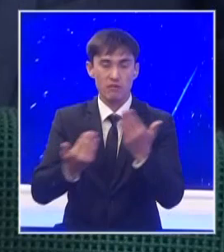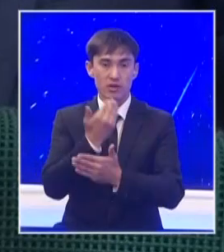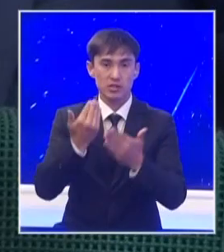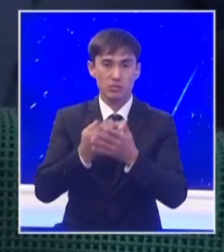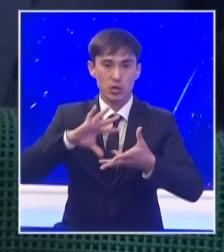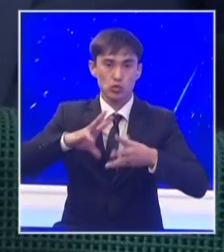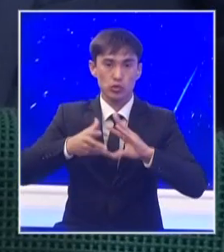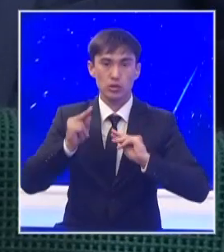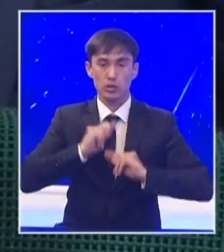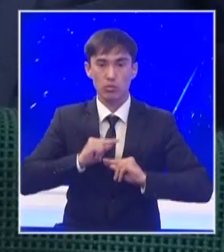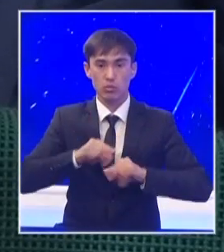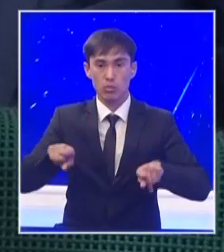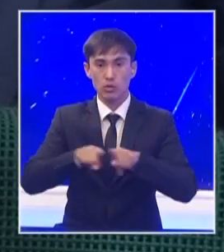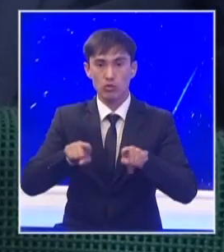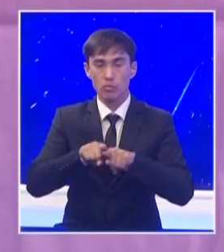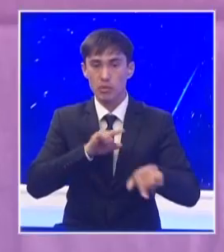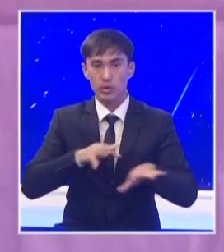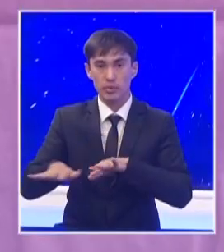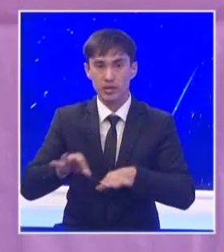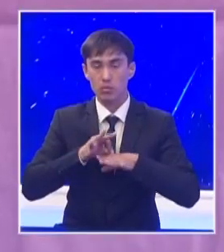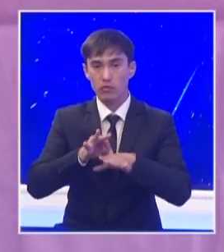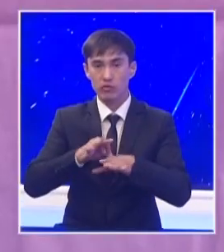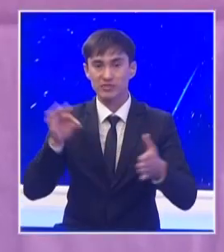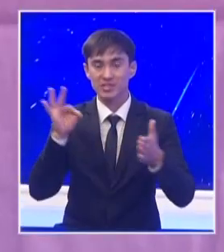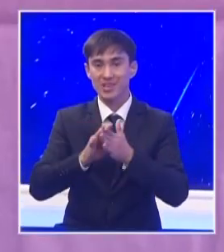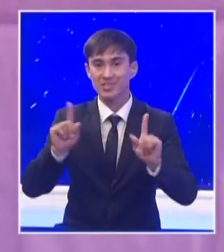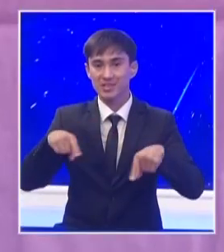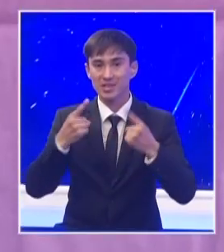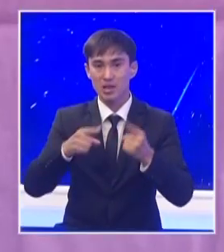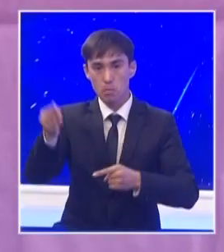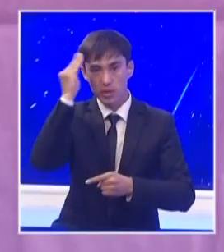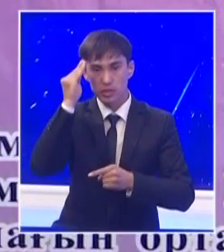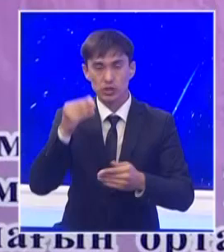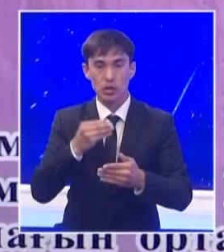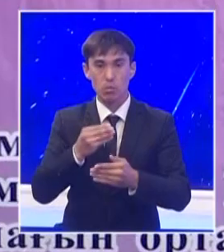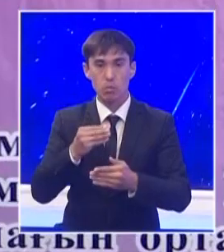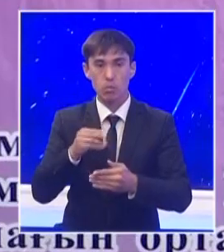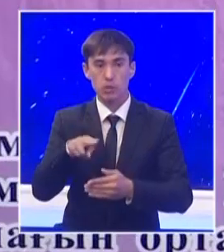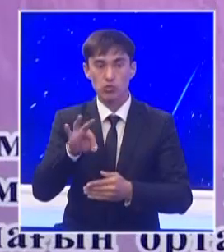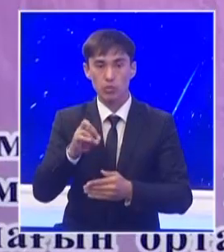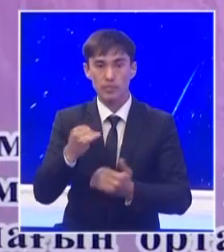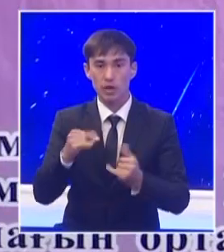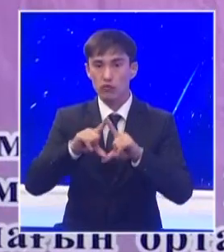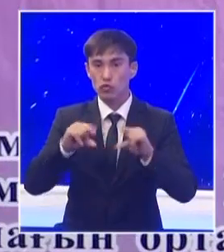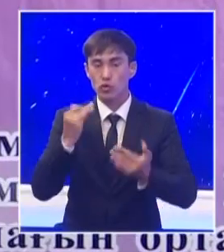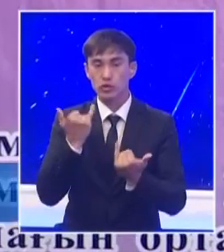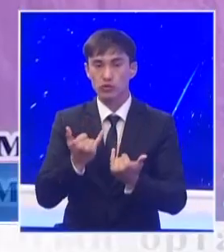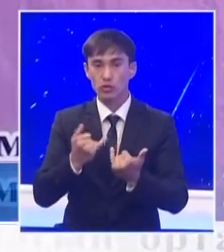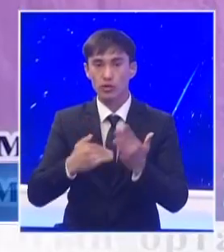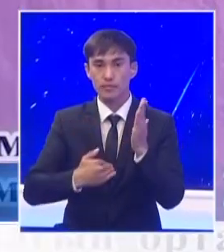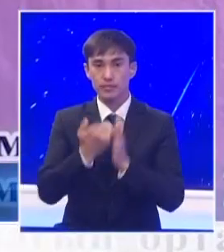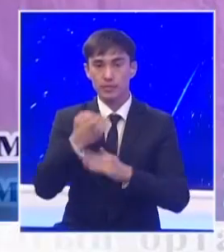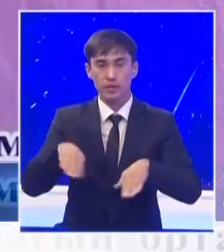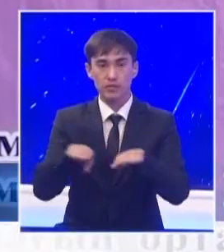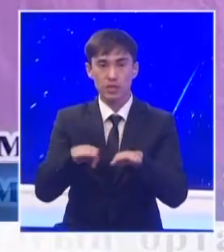и результатом работ. Подобного рода мероприятия проводятся в целях создания методических пособий. В школе сегодня достаточно высокое